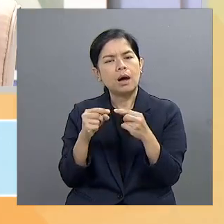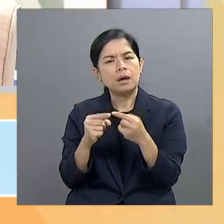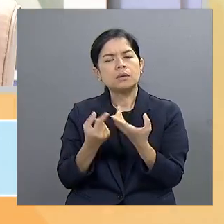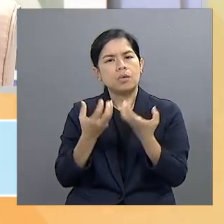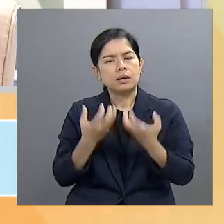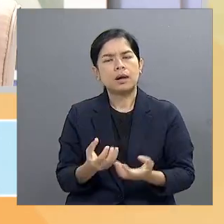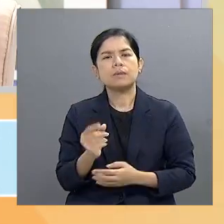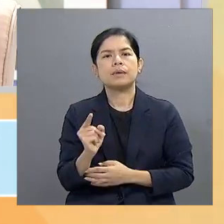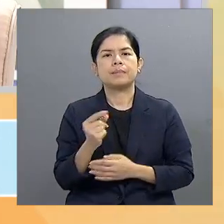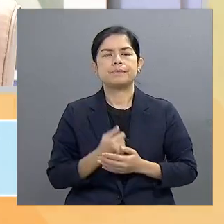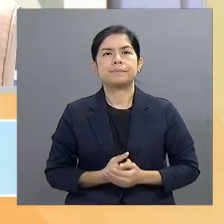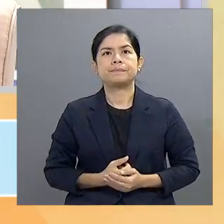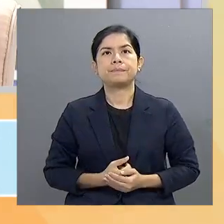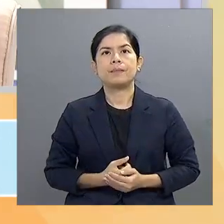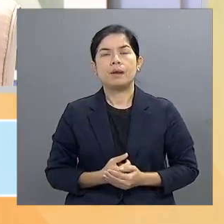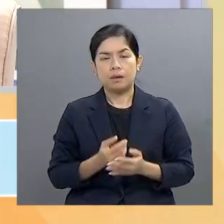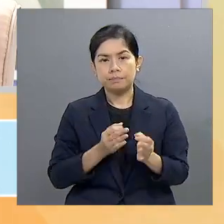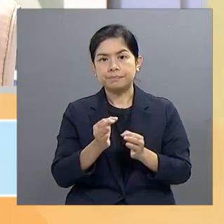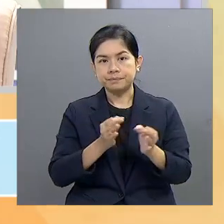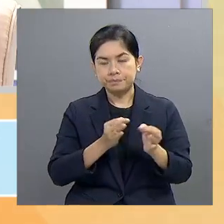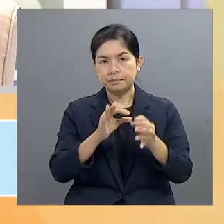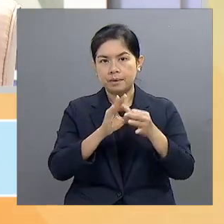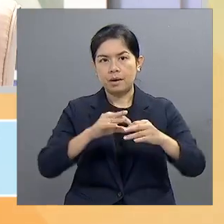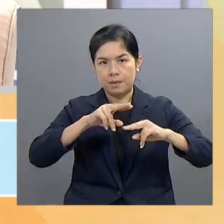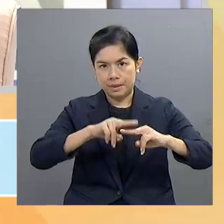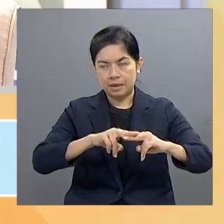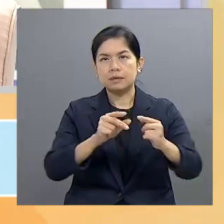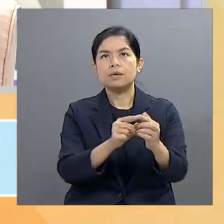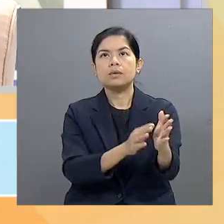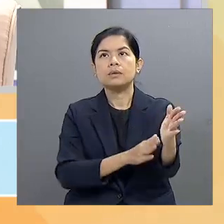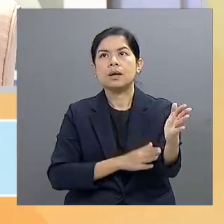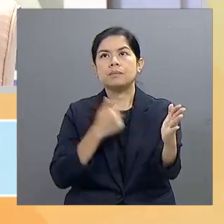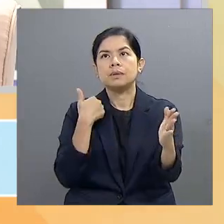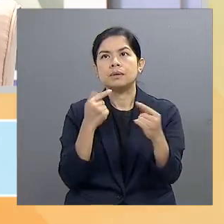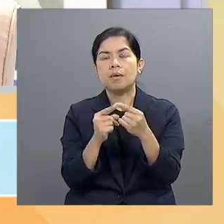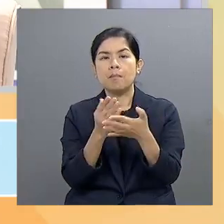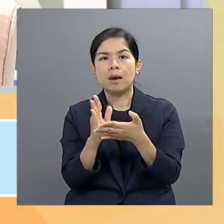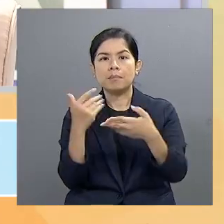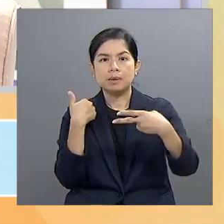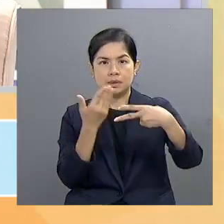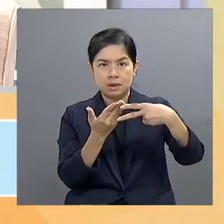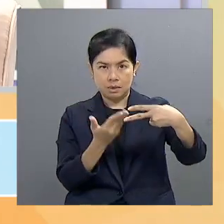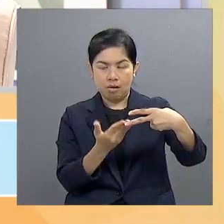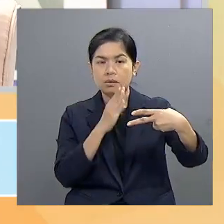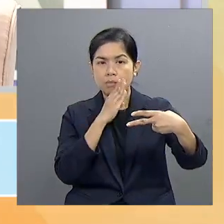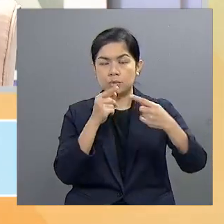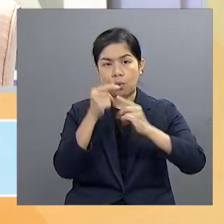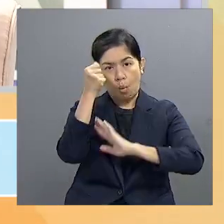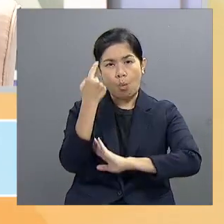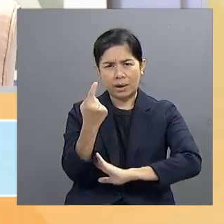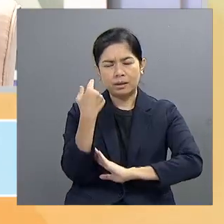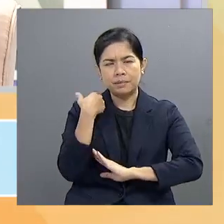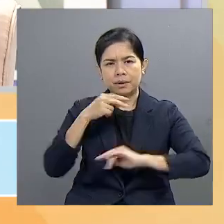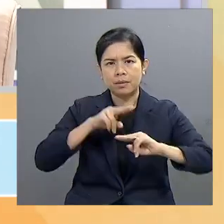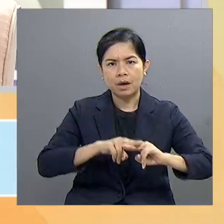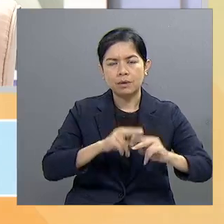ก็อันนี้ต้องอธิบายเกี่ยวกับการนั่งนานๆก่อนนะครับก็คือแบ่งเป็น2 อย่างนะครับอันดับแรกก็คือระยะเวลาที่นั่งต่อวันนะครับอันดับที่2คือนั่ง